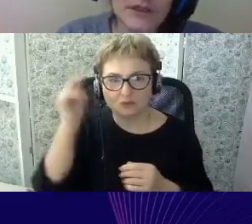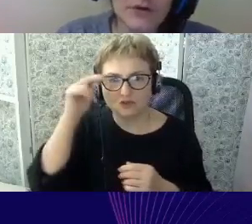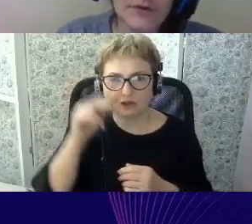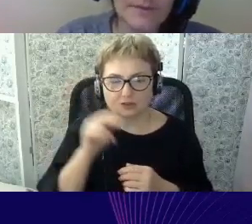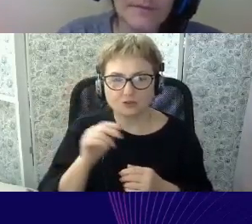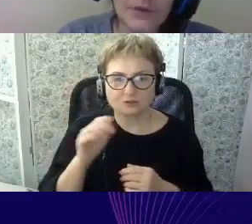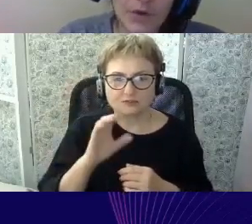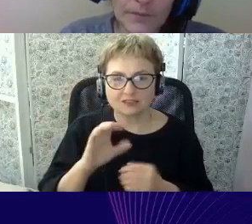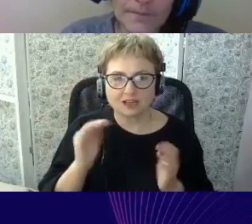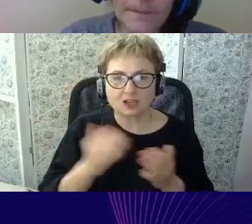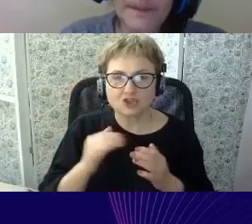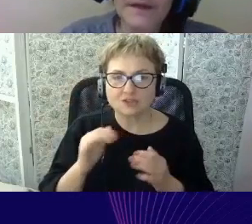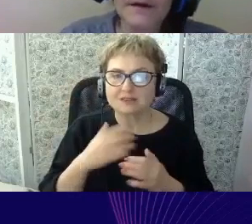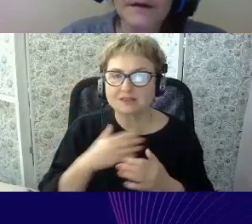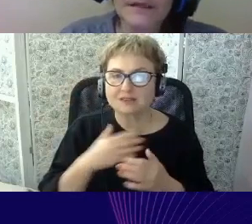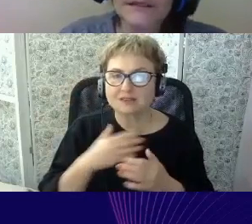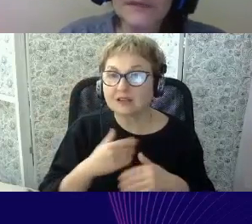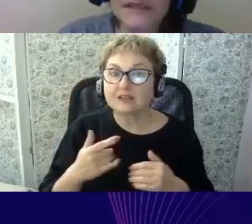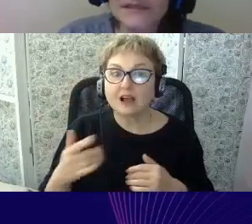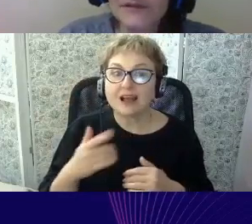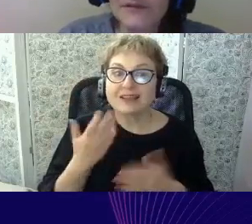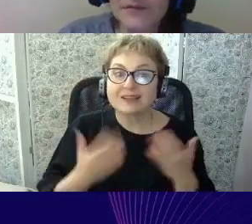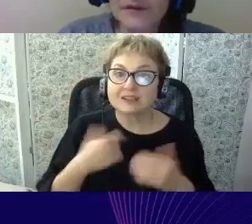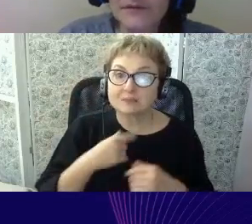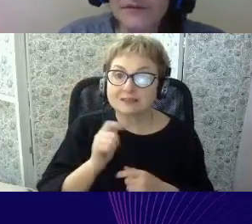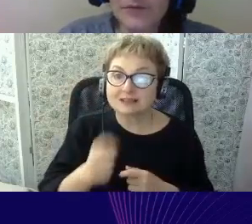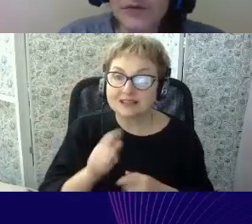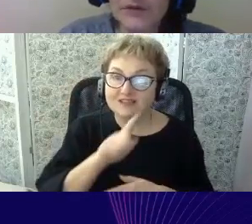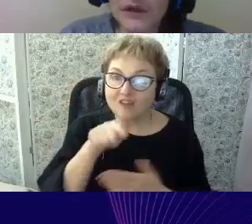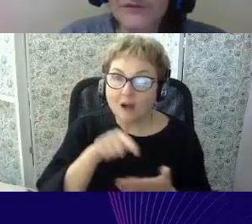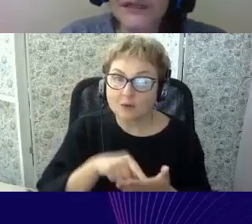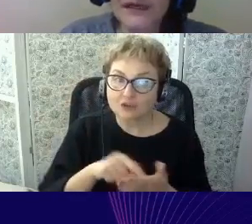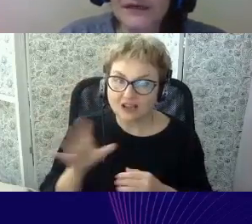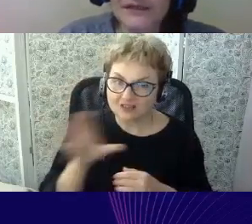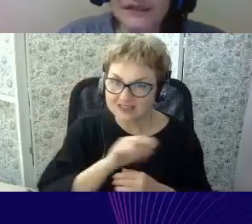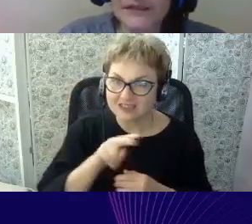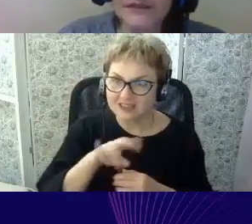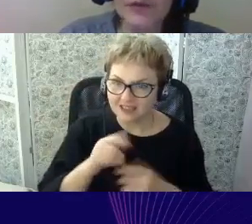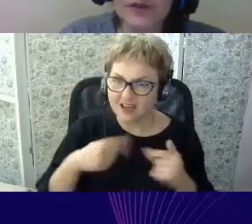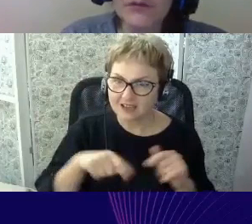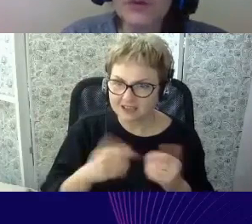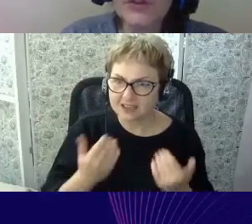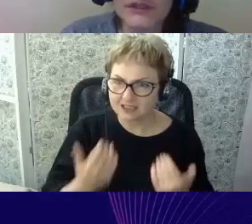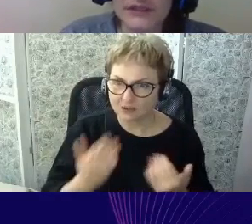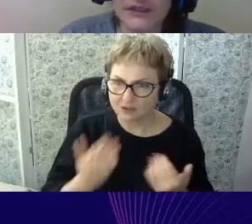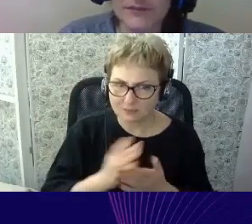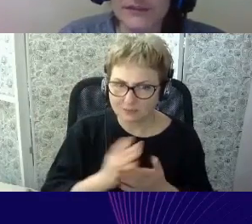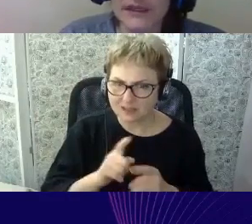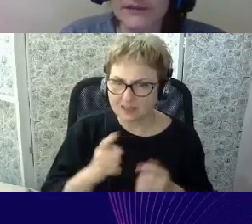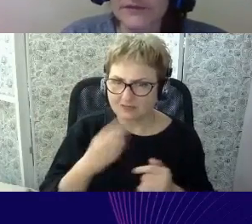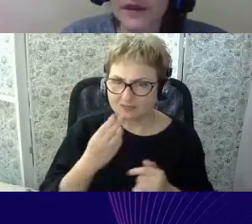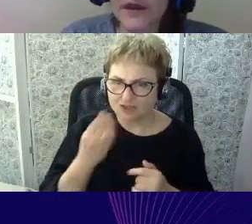возможностями здоровья. Но если мы зададим с вами вопрос, а все ли организации сегодня имеют в штате